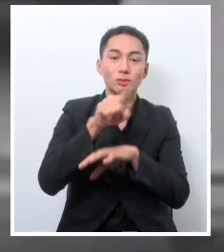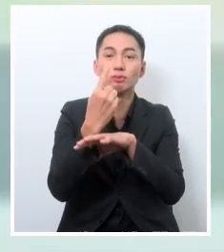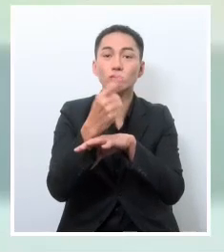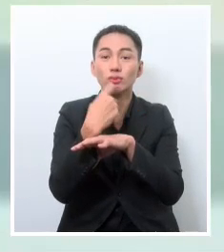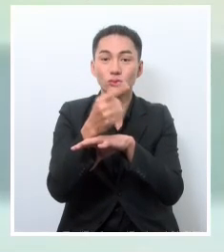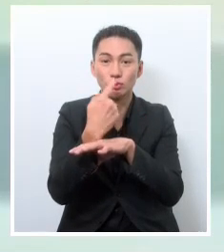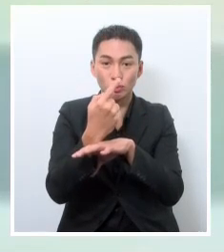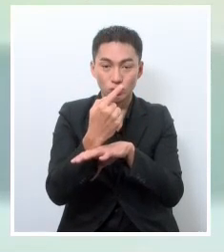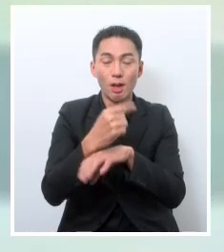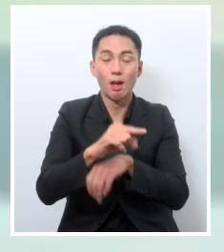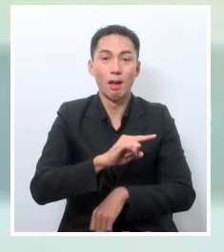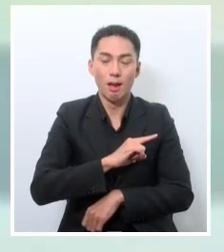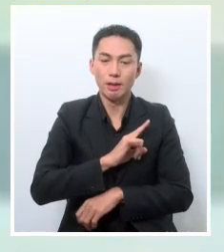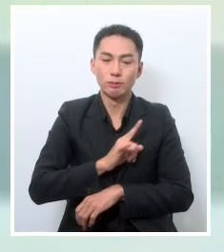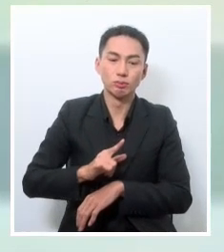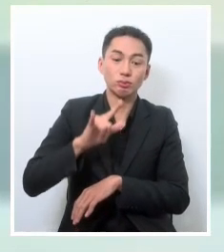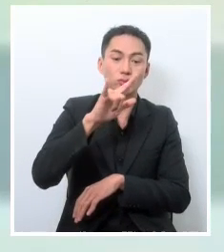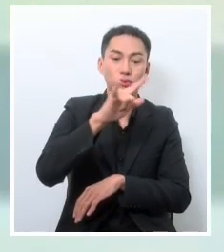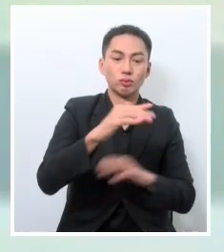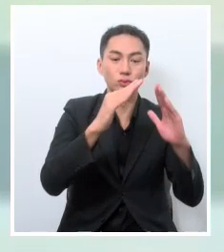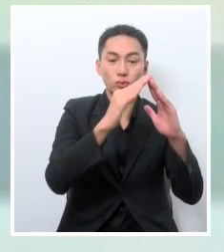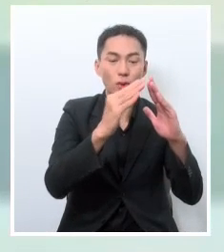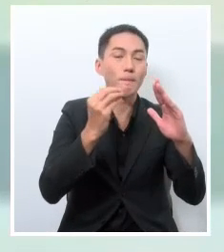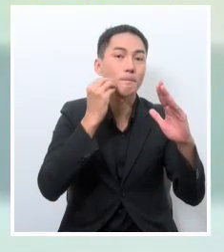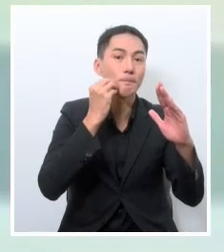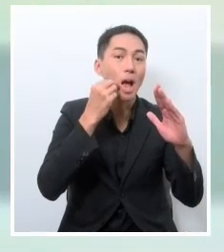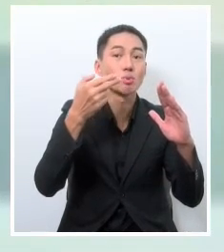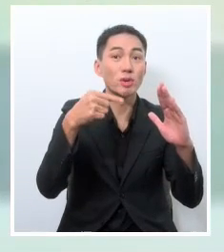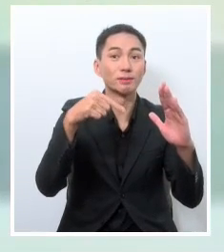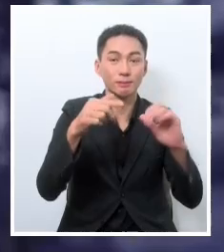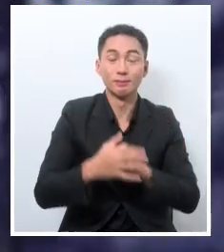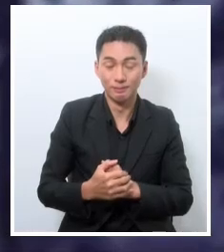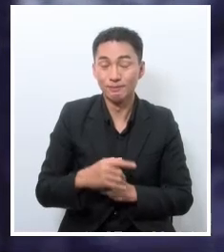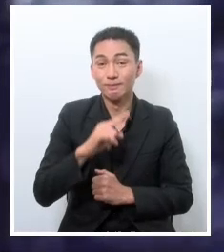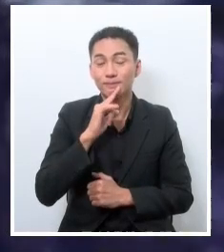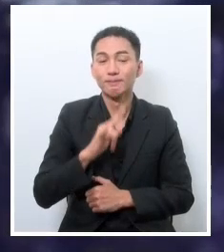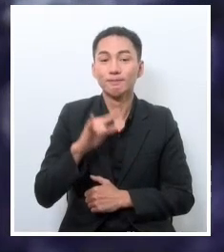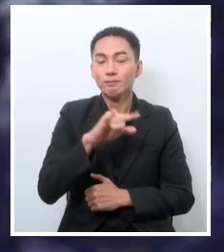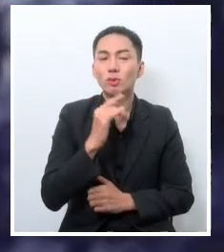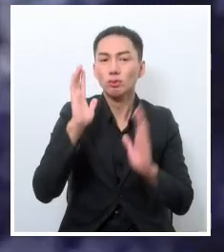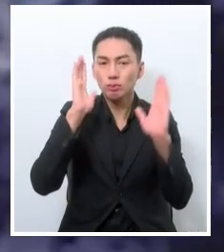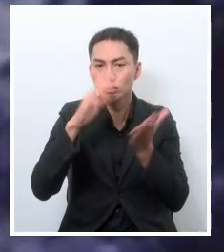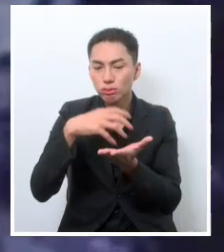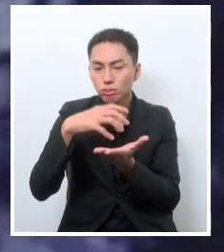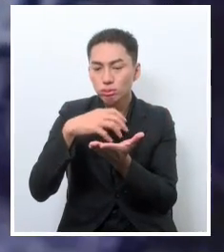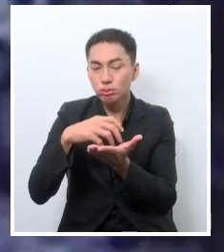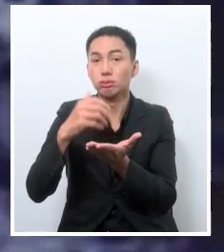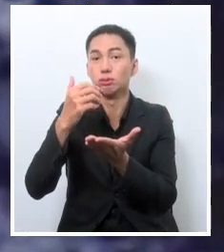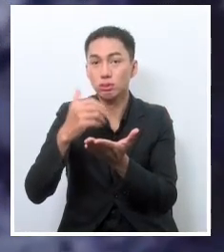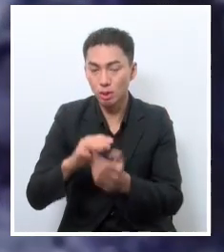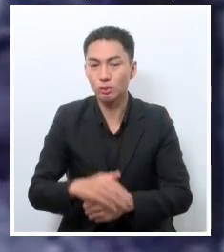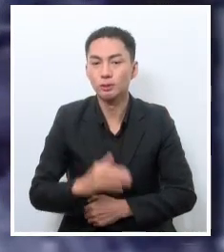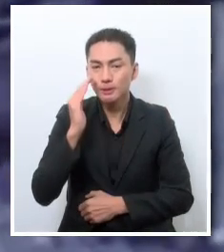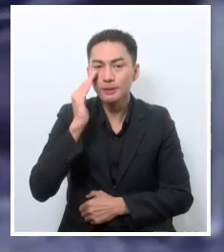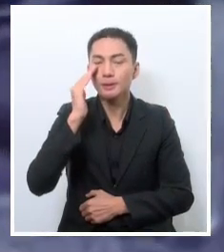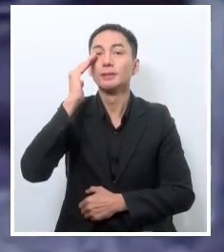ที่นั่งไปยังฐานปฏิบัติการบ้านห้วยมุ่นและหลังจากประทับรับฟังการบรรยายสรุปแล้วพระองค์ได้รับ